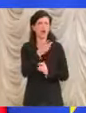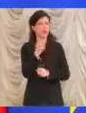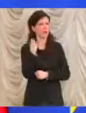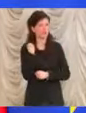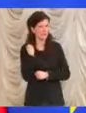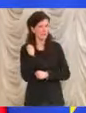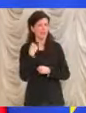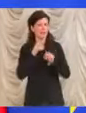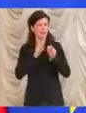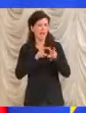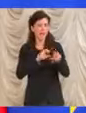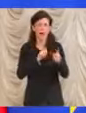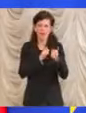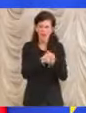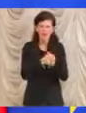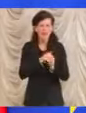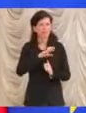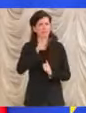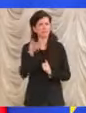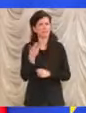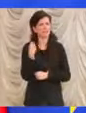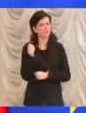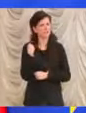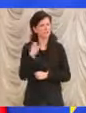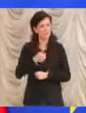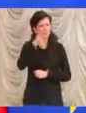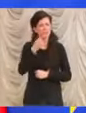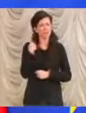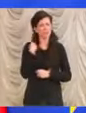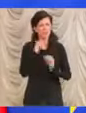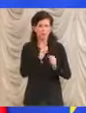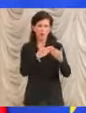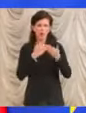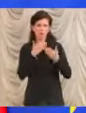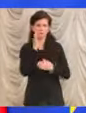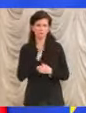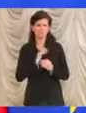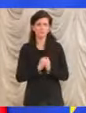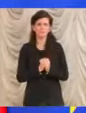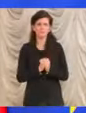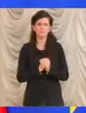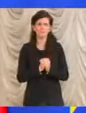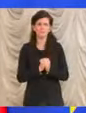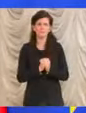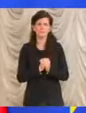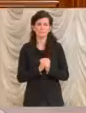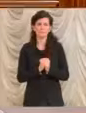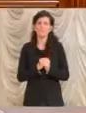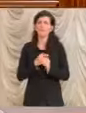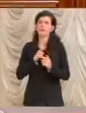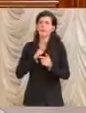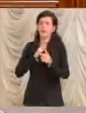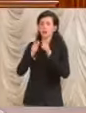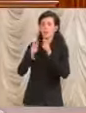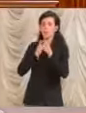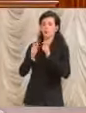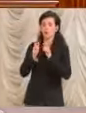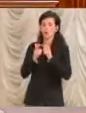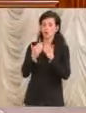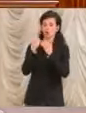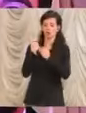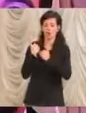poi mi ha chiesto del la prima mi aiuta il rapporto tra responsabilità politica e